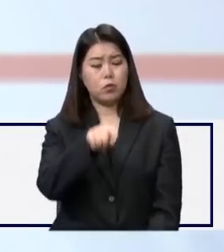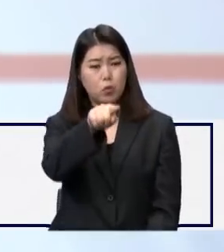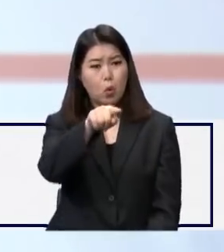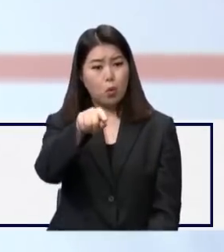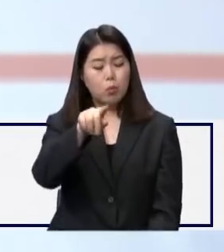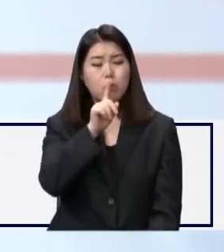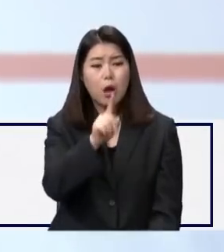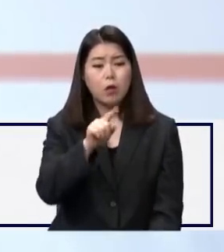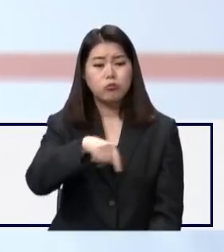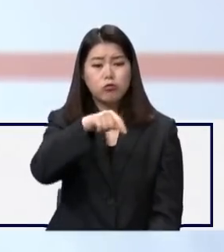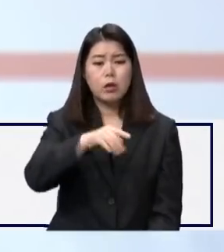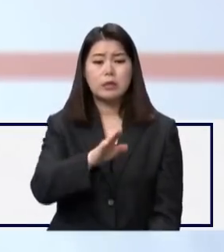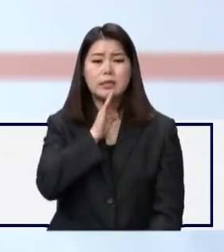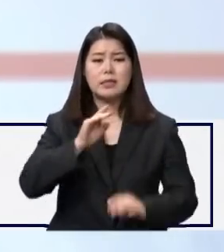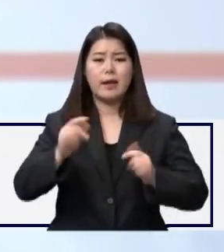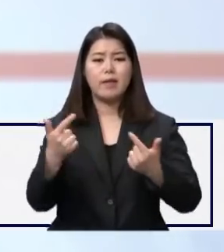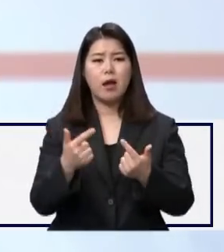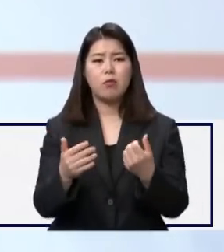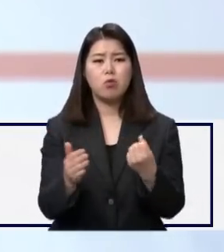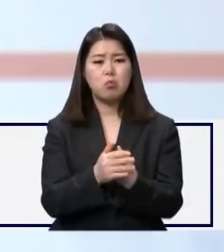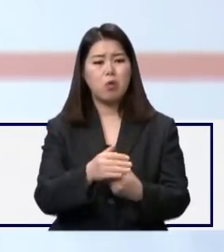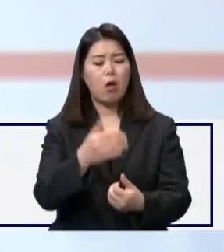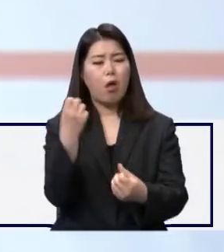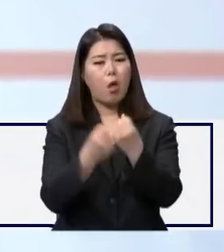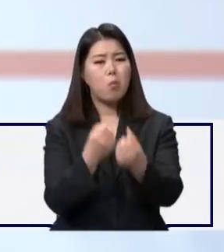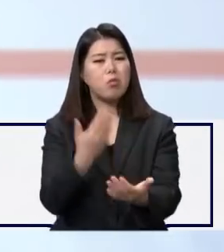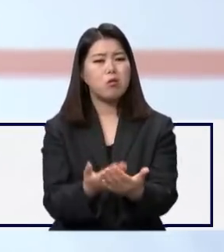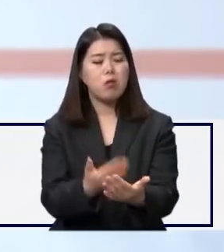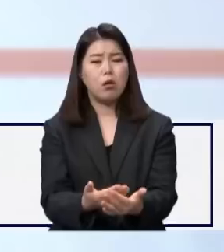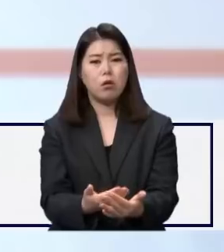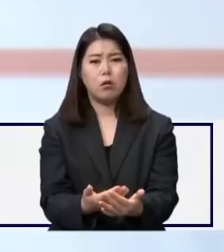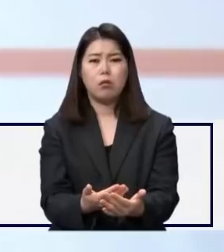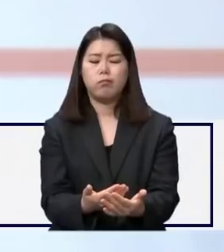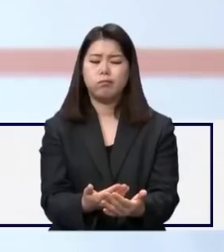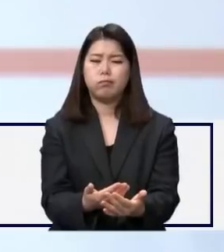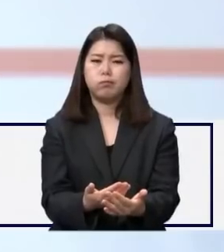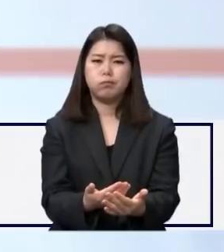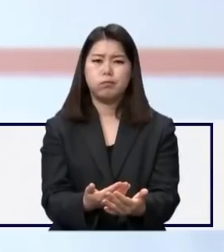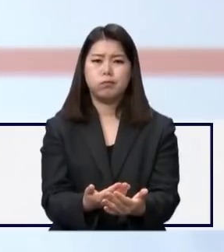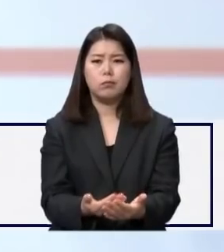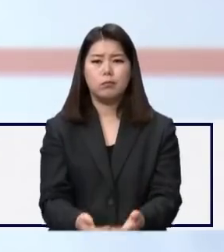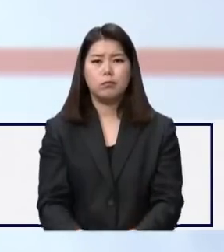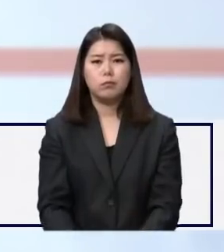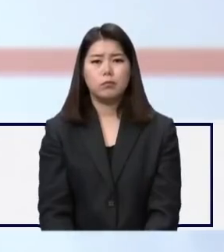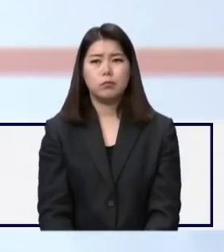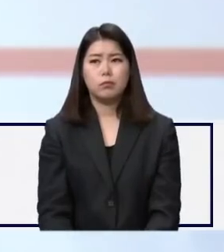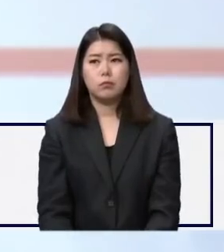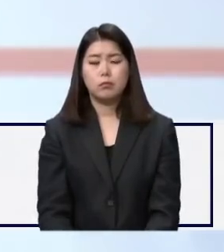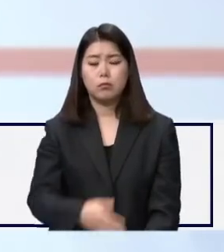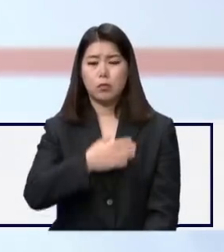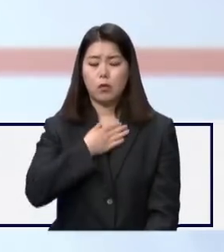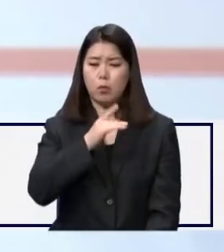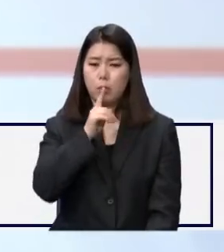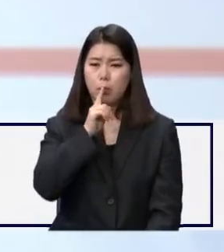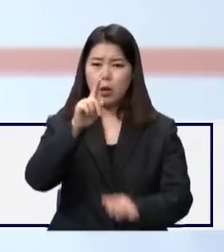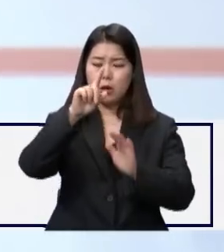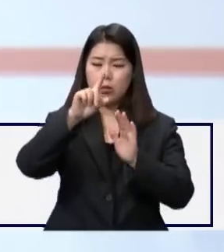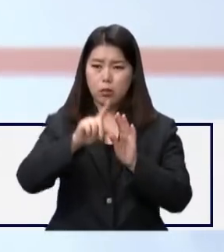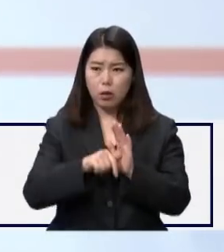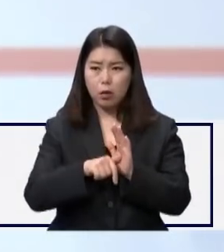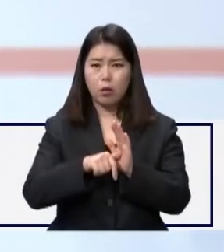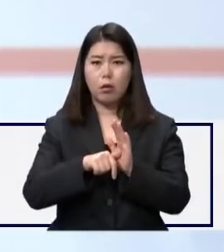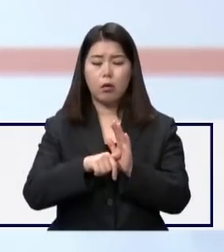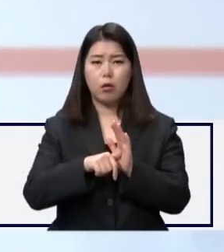것 중에 사실이 아닌게 있으니까 해명하라 뭐 이렇게 이야기하게 되면 사실은 어떤 주장을함에 있어서 사실